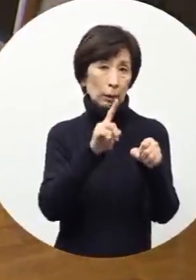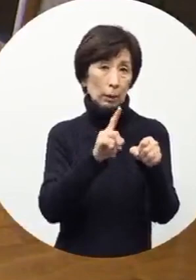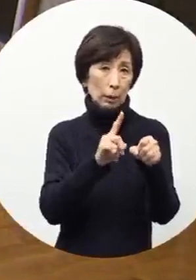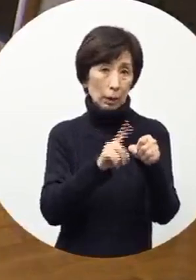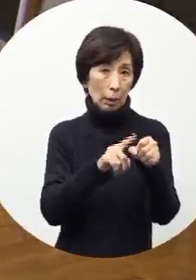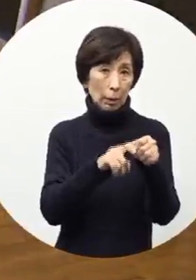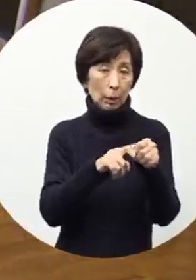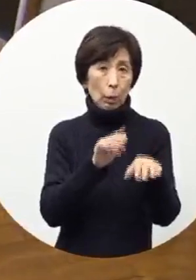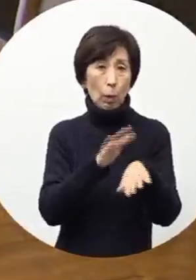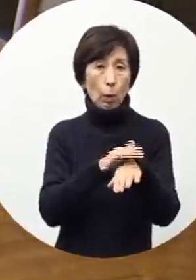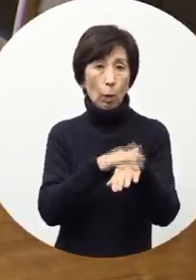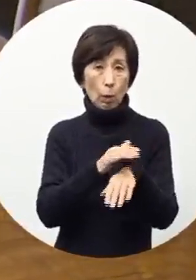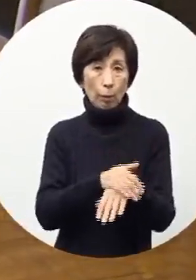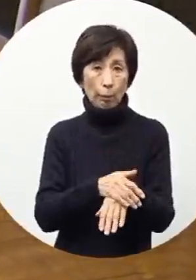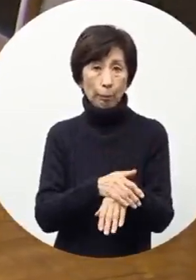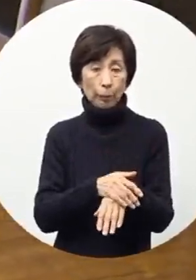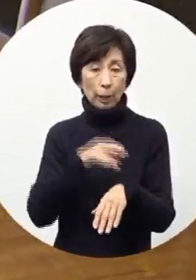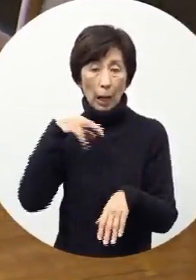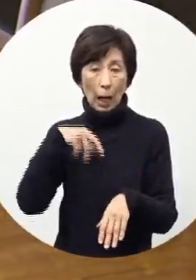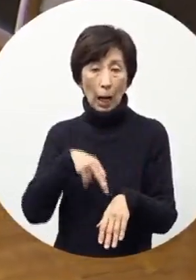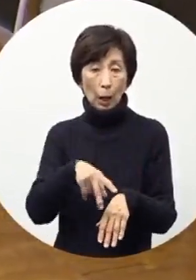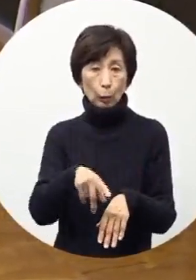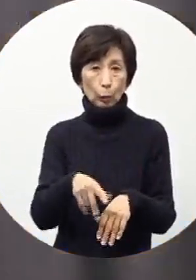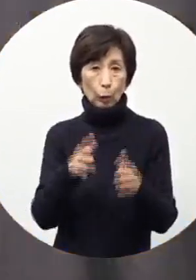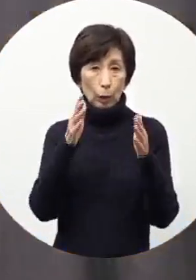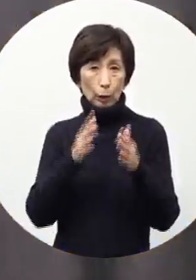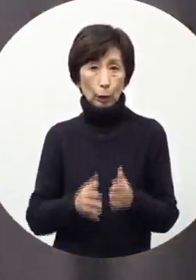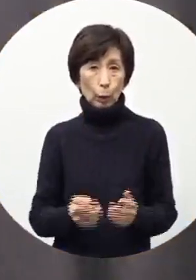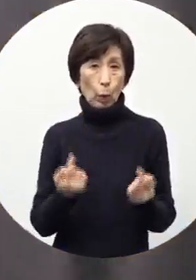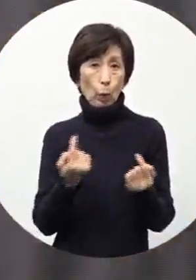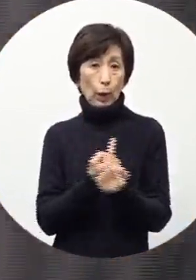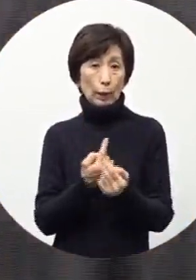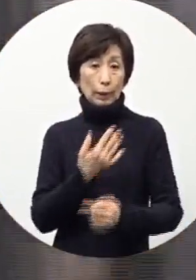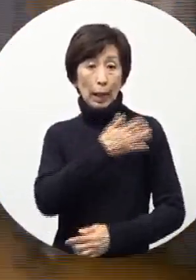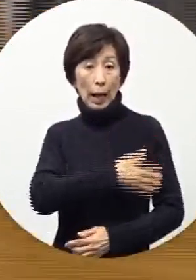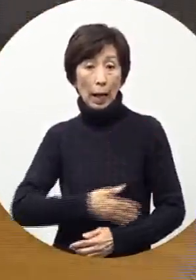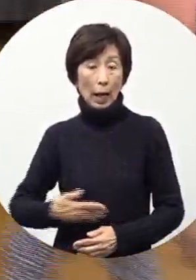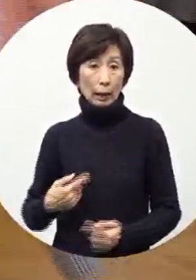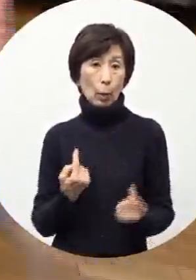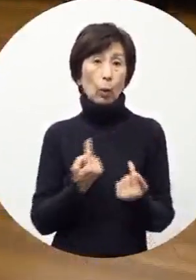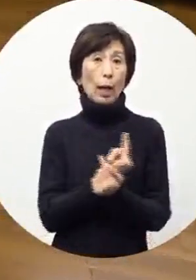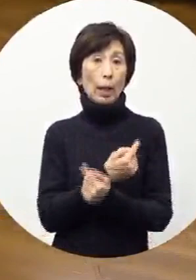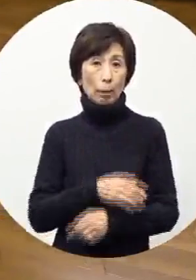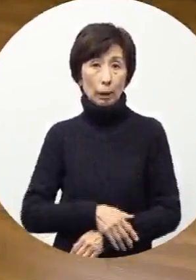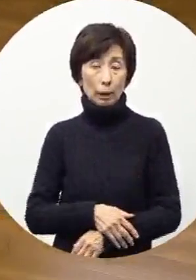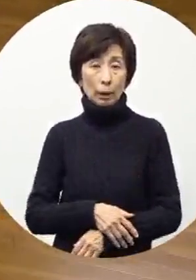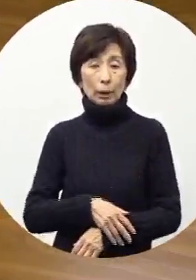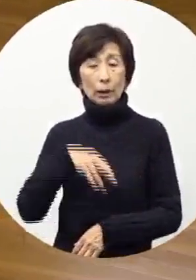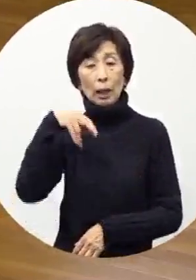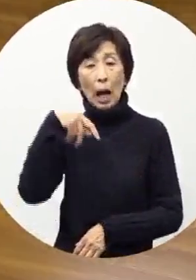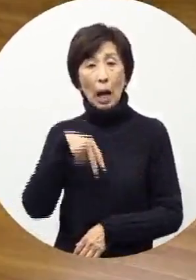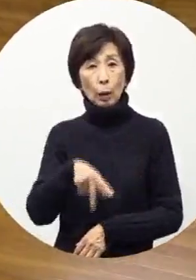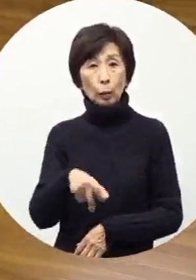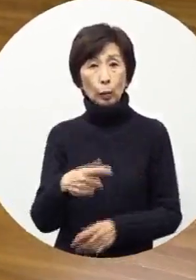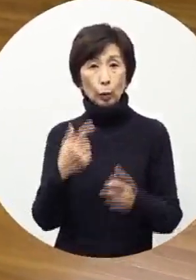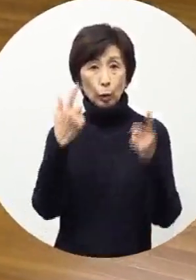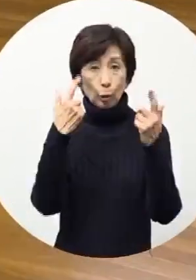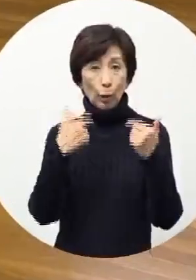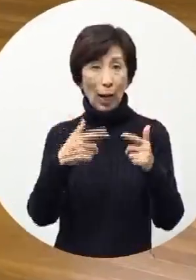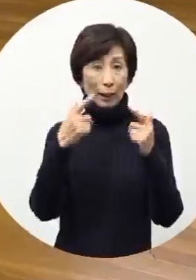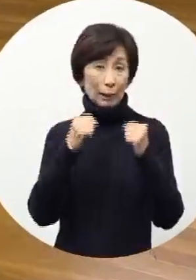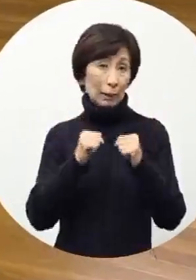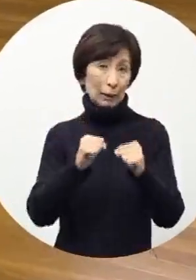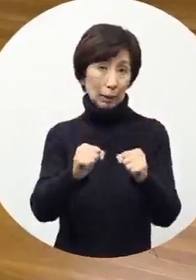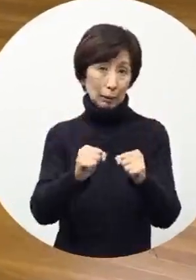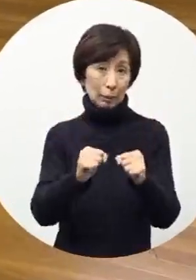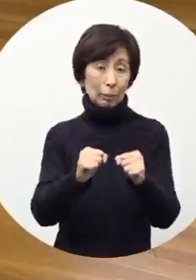できる歩くっていうのを改善することで体を変える。 はい、歩くってこう毎日する行動ですから、